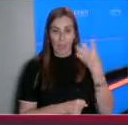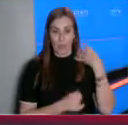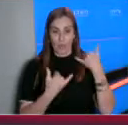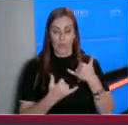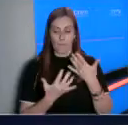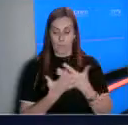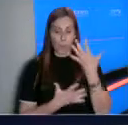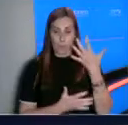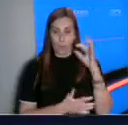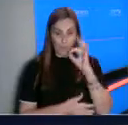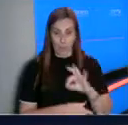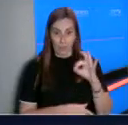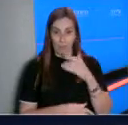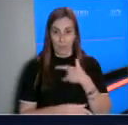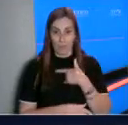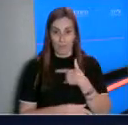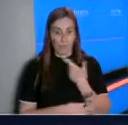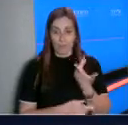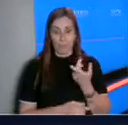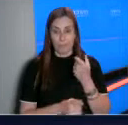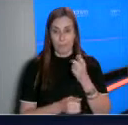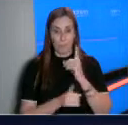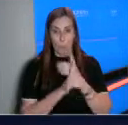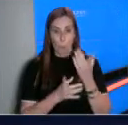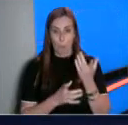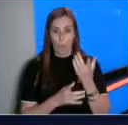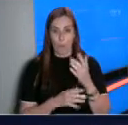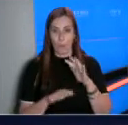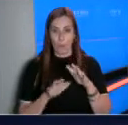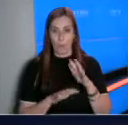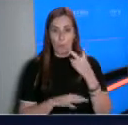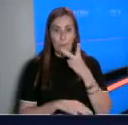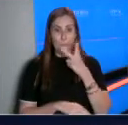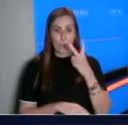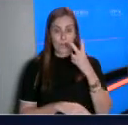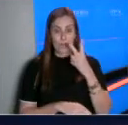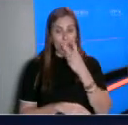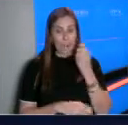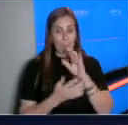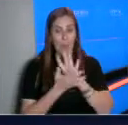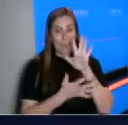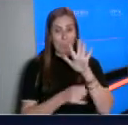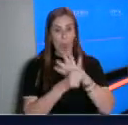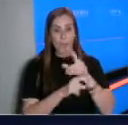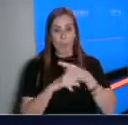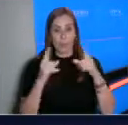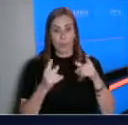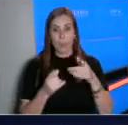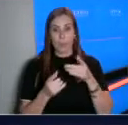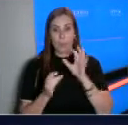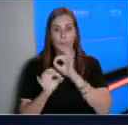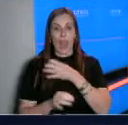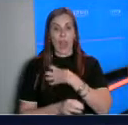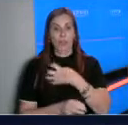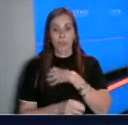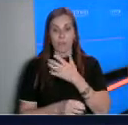והיום גדלנו, אבל עדיין אנחנו עומדים מול סך הכל, פחות או יותר סיעות 215 פלוס מינוס לוביסטים שמשרתים את בעלי